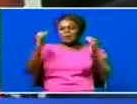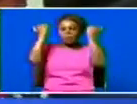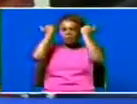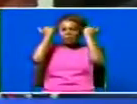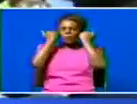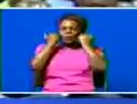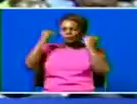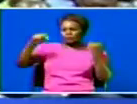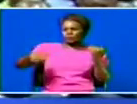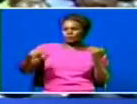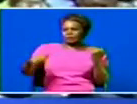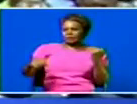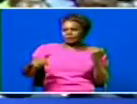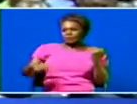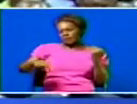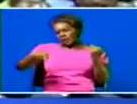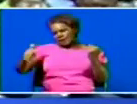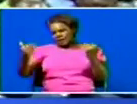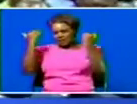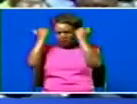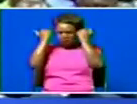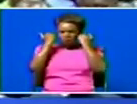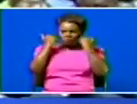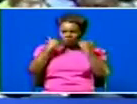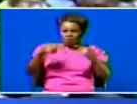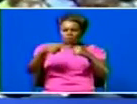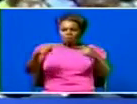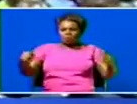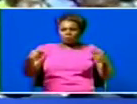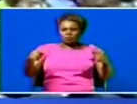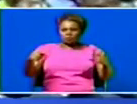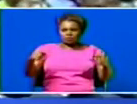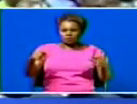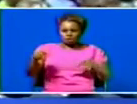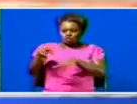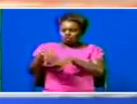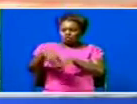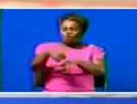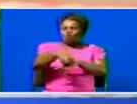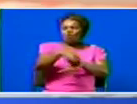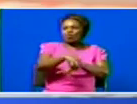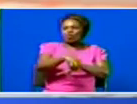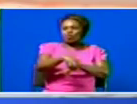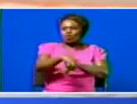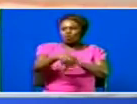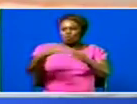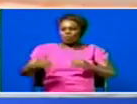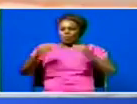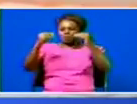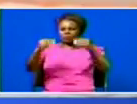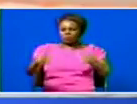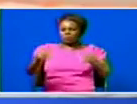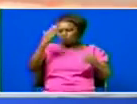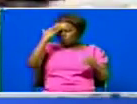hii leo. Katika kesi ya kupinga ushindi wa gavana wa kaunti ya Nairobi Mike Mbuvi Sonko, iliahirishwa baada